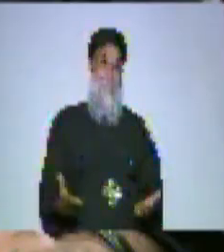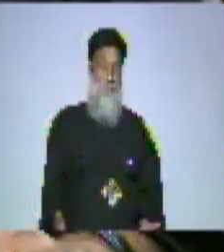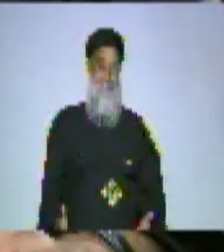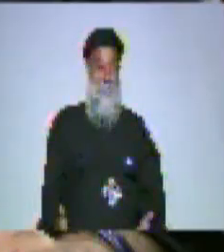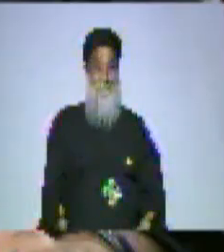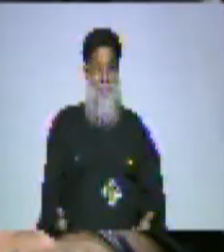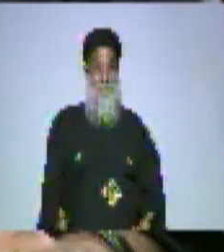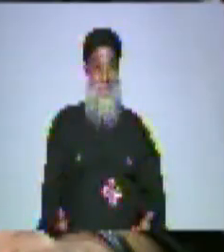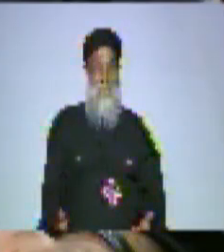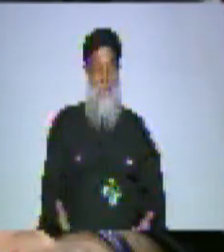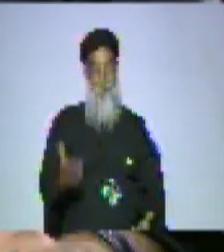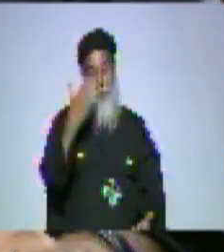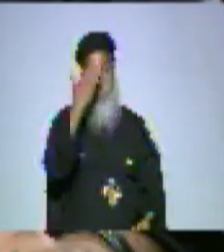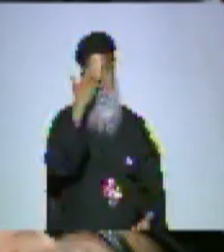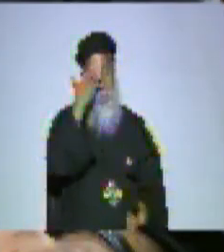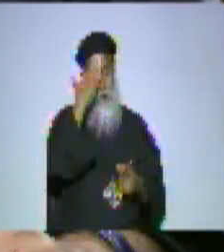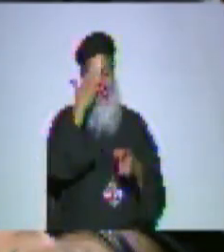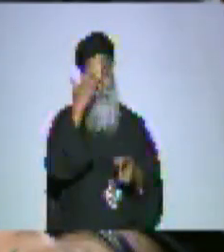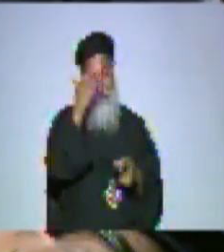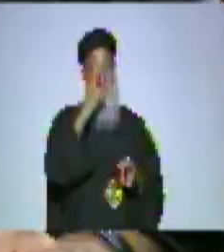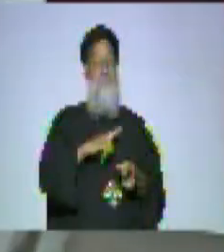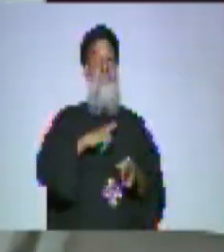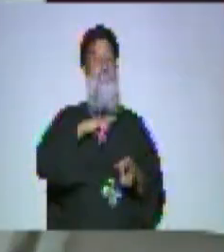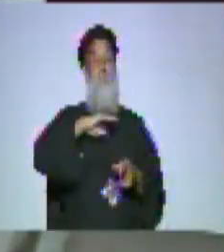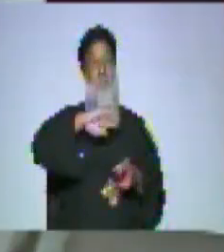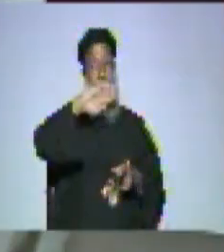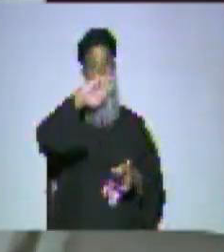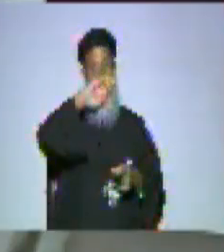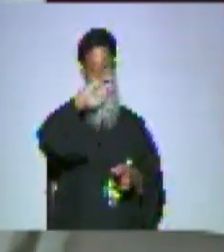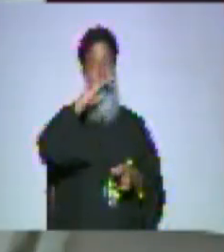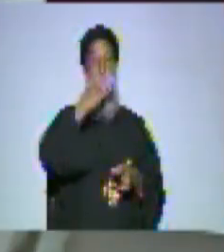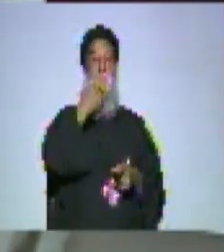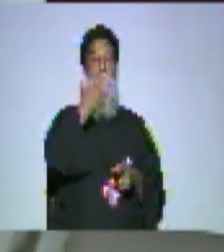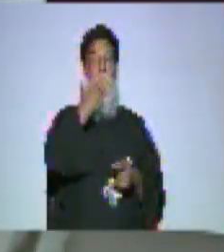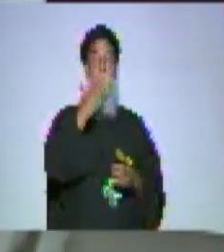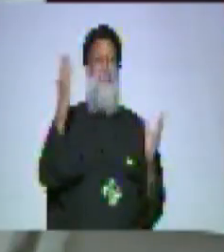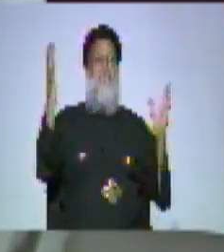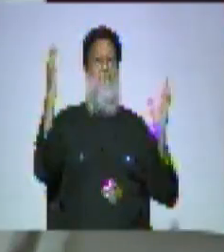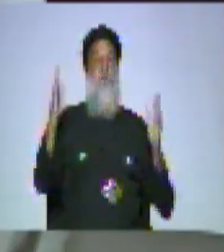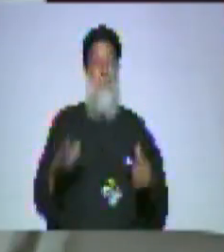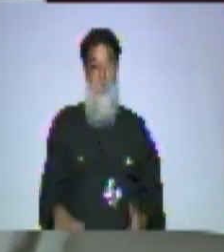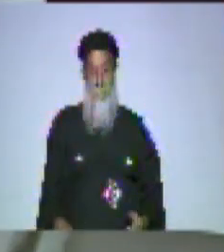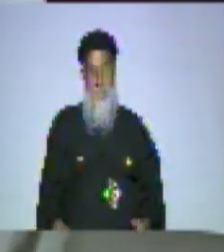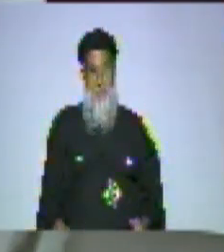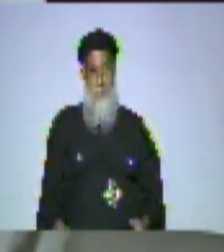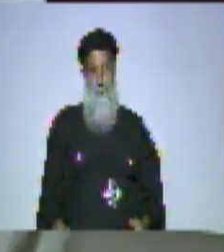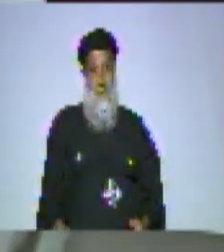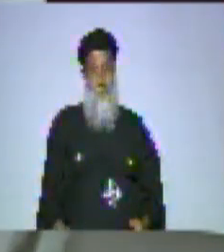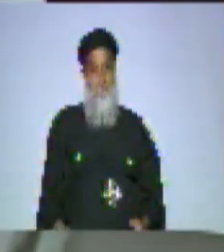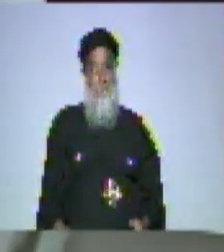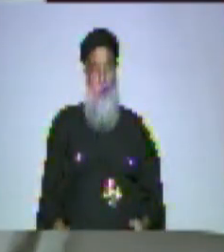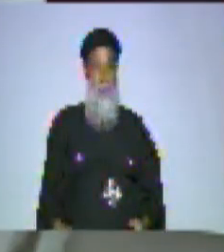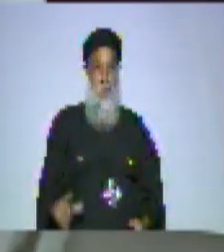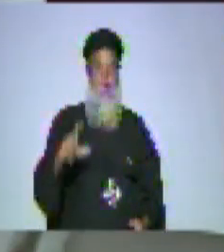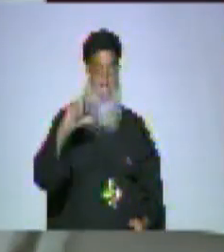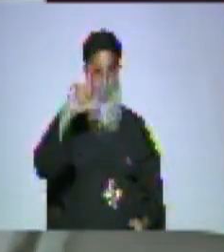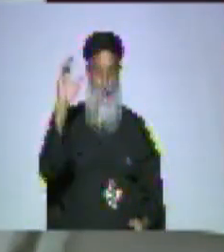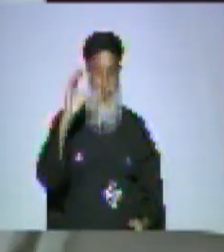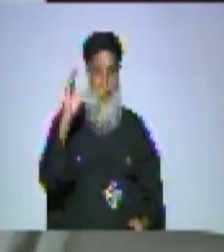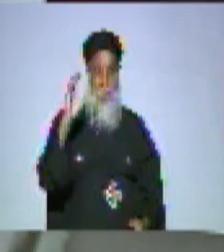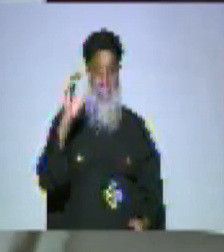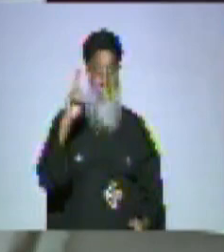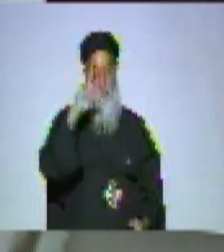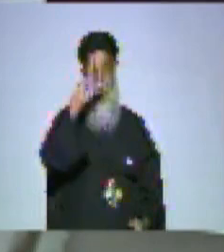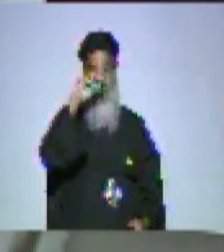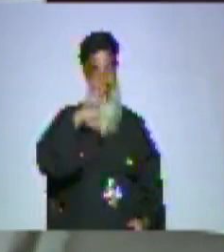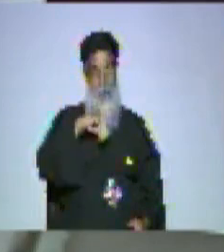لكن البركه هي اللي تكفي يعني حتى السيد الرئيس قالها قال له ربنا